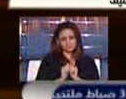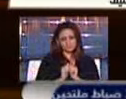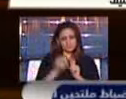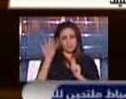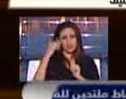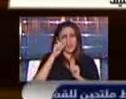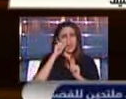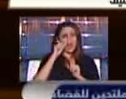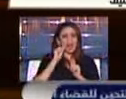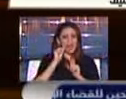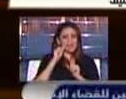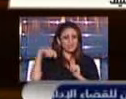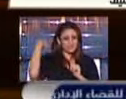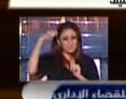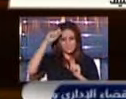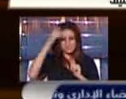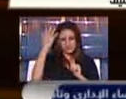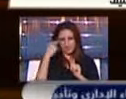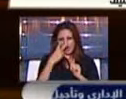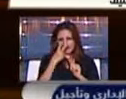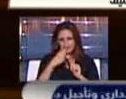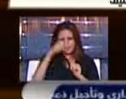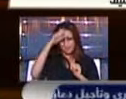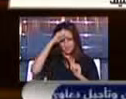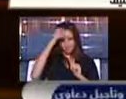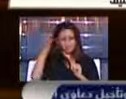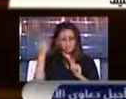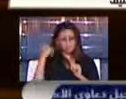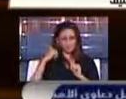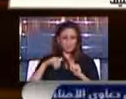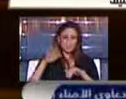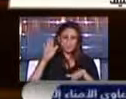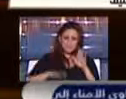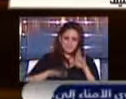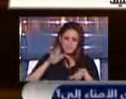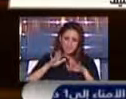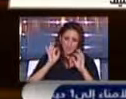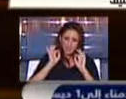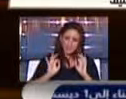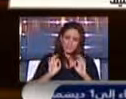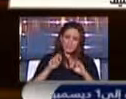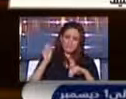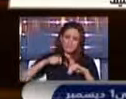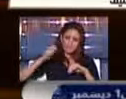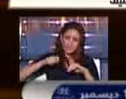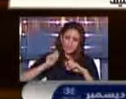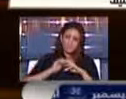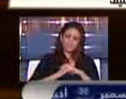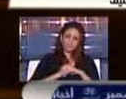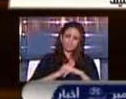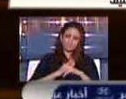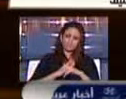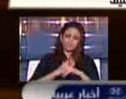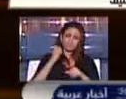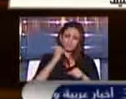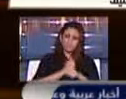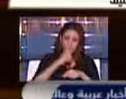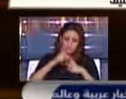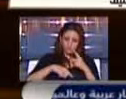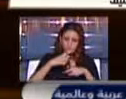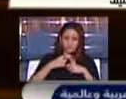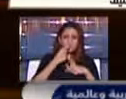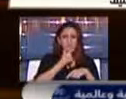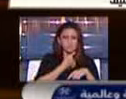انا مؤيدها، بس انا اطالب بالغاء الاعلان الدستوري المكمل. لو الاعلان الدستوري المكمل ده اتطبق فعلا كده الرئيس